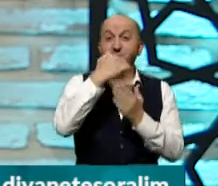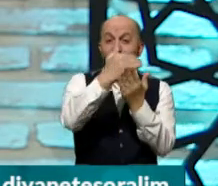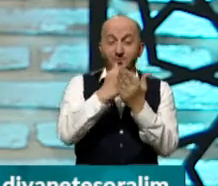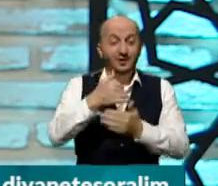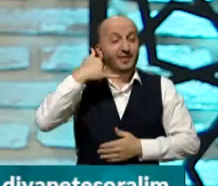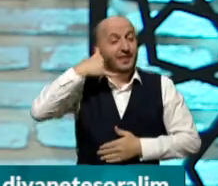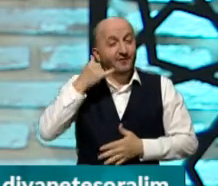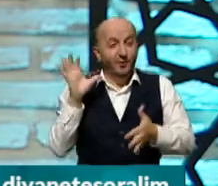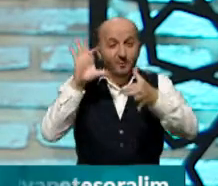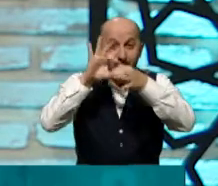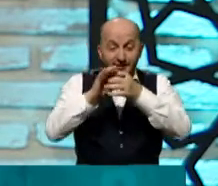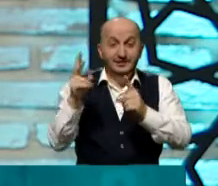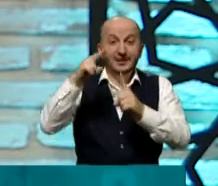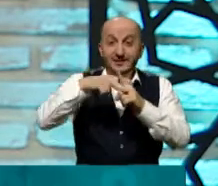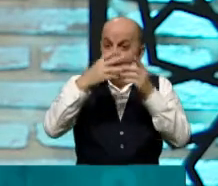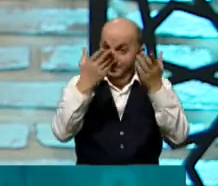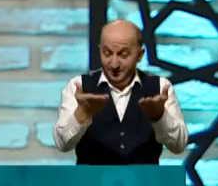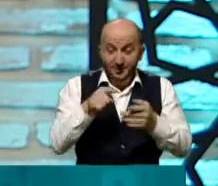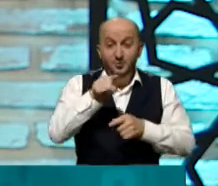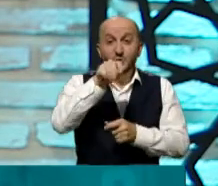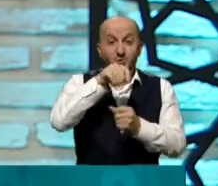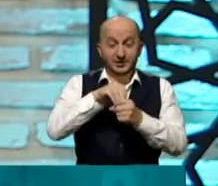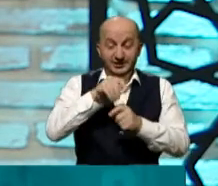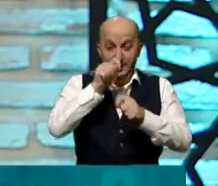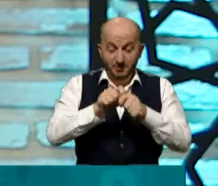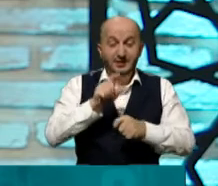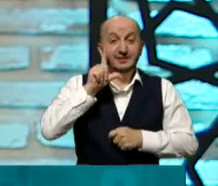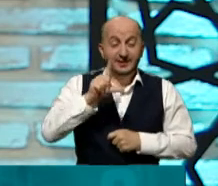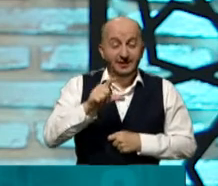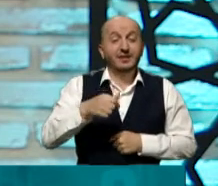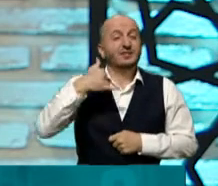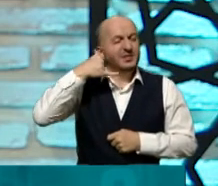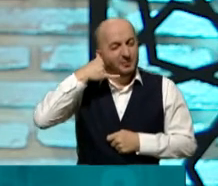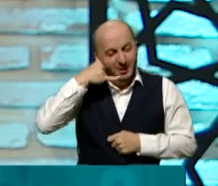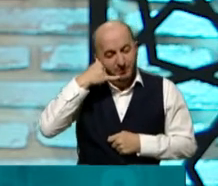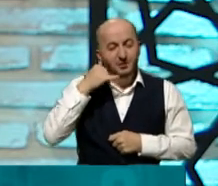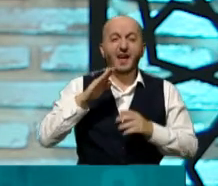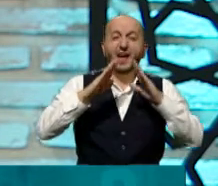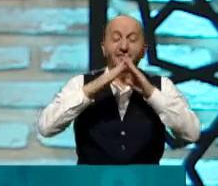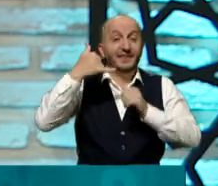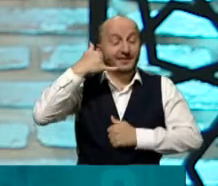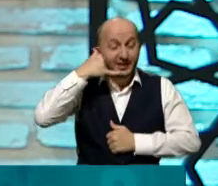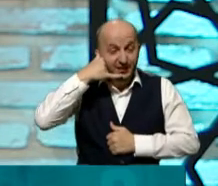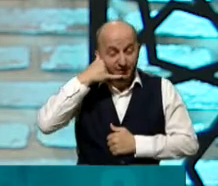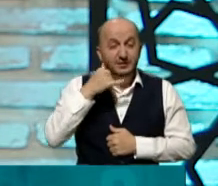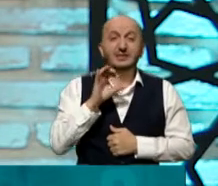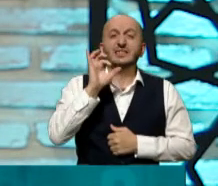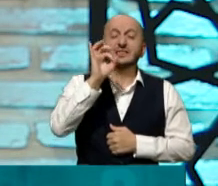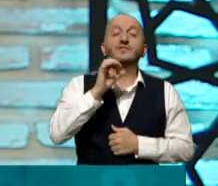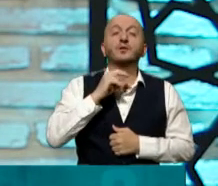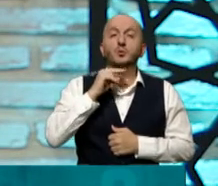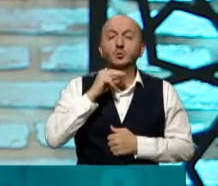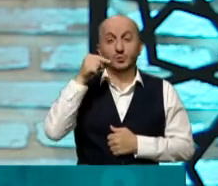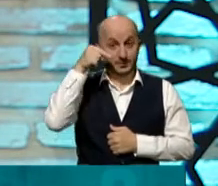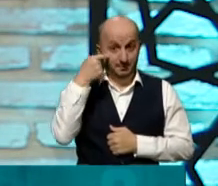bağlantısıyla katılabilirsiniz. Bunun için yapmanız gereken cep telefonlarınızdan veya sabit telefonlarınızdan 0312 alan